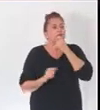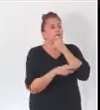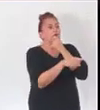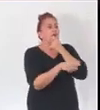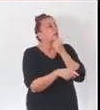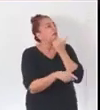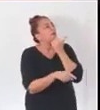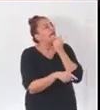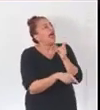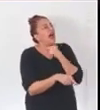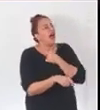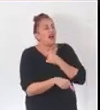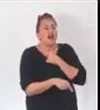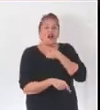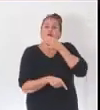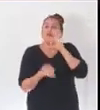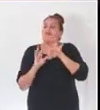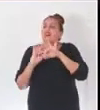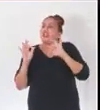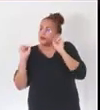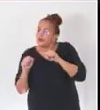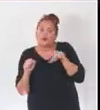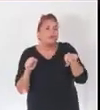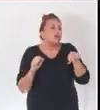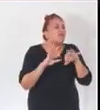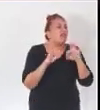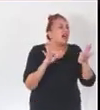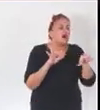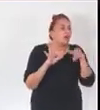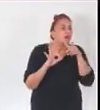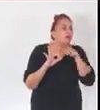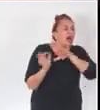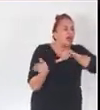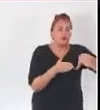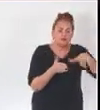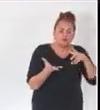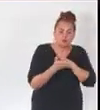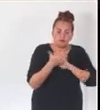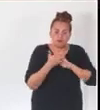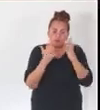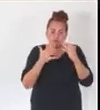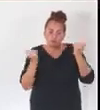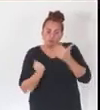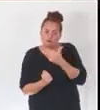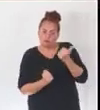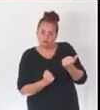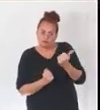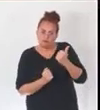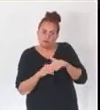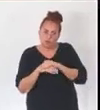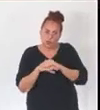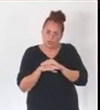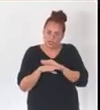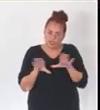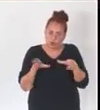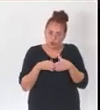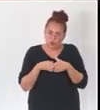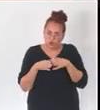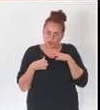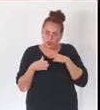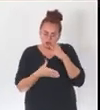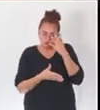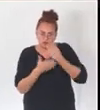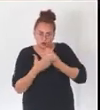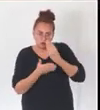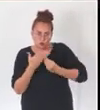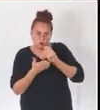qu'à l'Assemblée nationale, c'est n'importe quoi. Pardon, mais à l'Assemblée nationale, il y a des forces politiques qui ont été à plus de 80% absentes